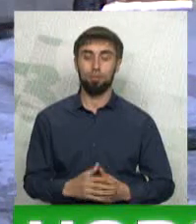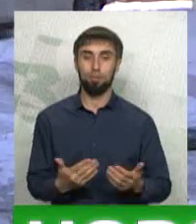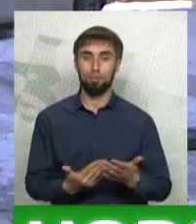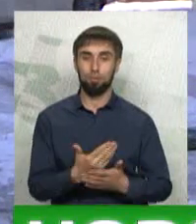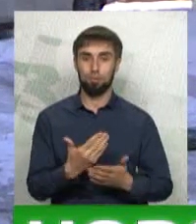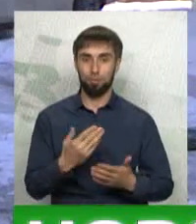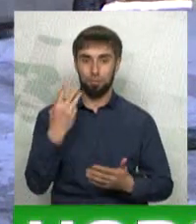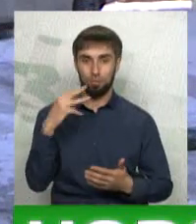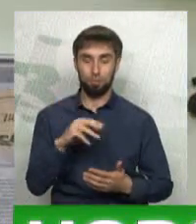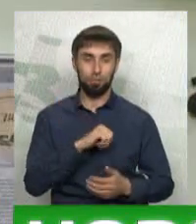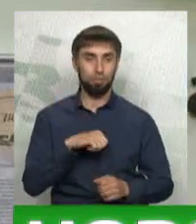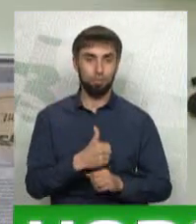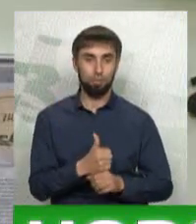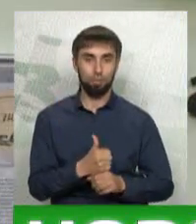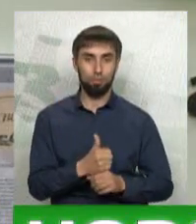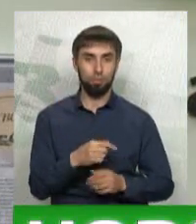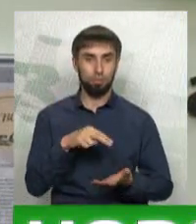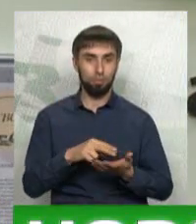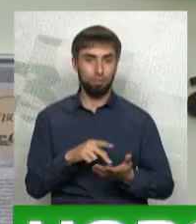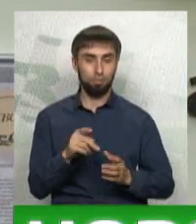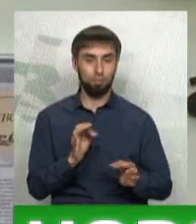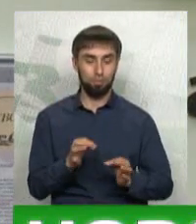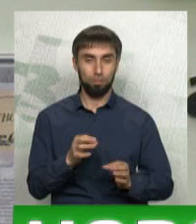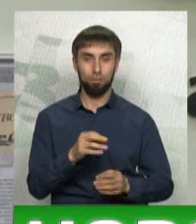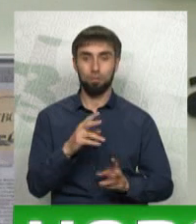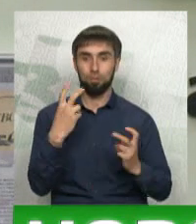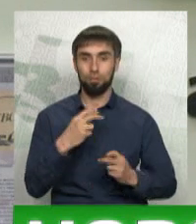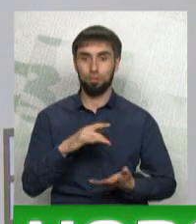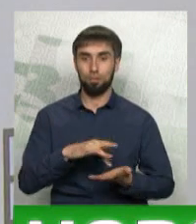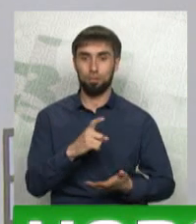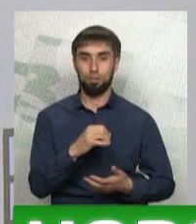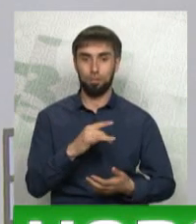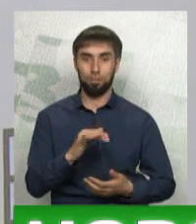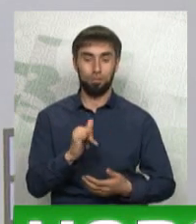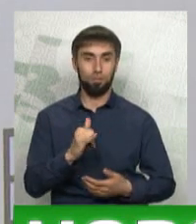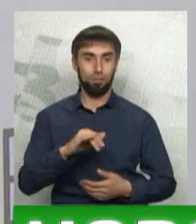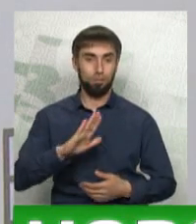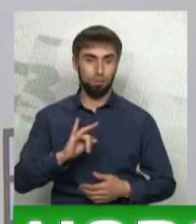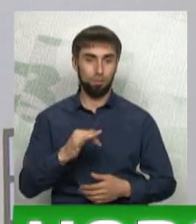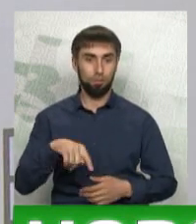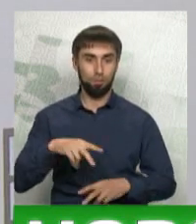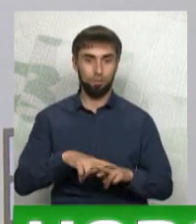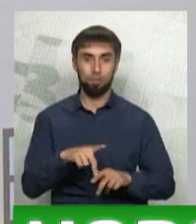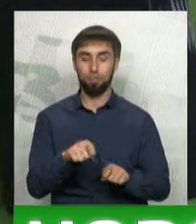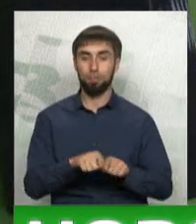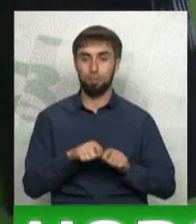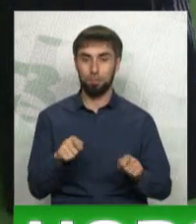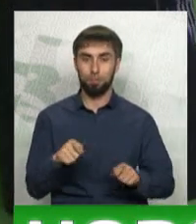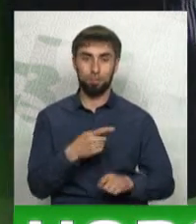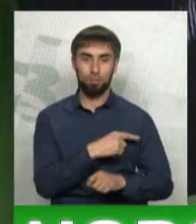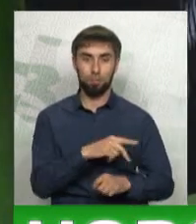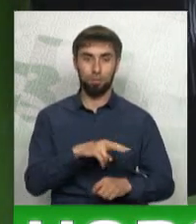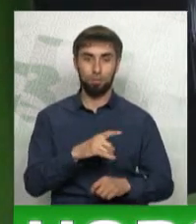Новый, современный, а самое главное, доступный каждому. Диагностический центр «Хеликс» теперь и в Карабулаке. На церемонии открытия